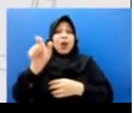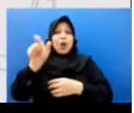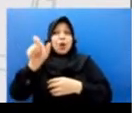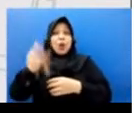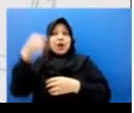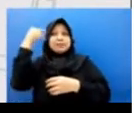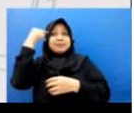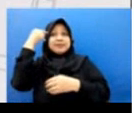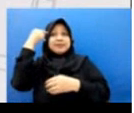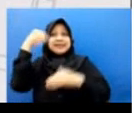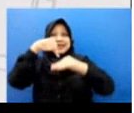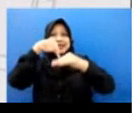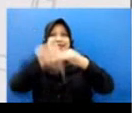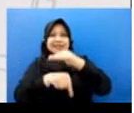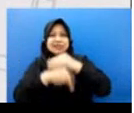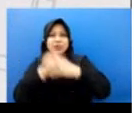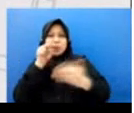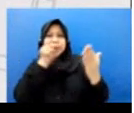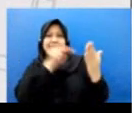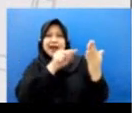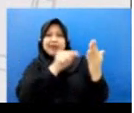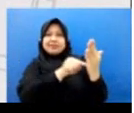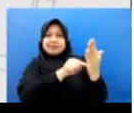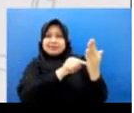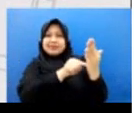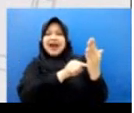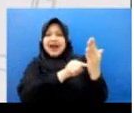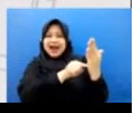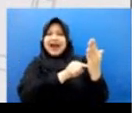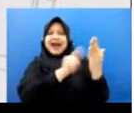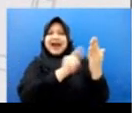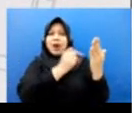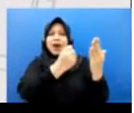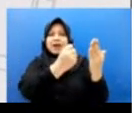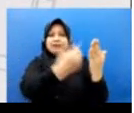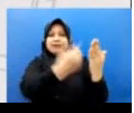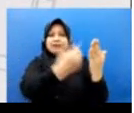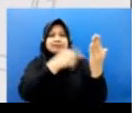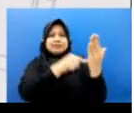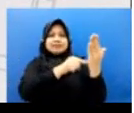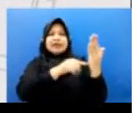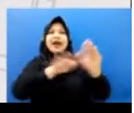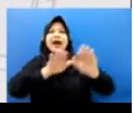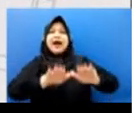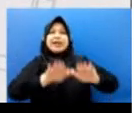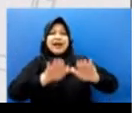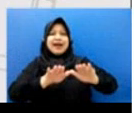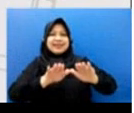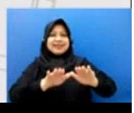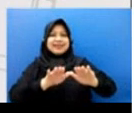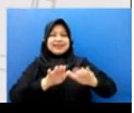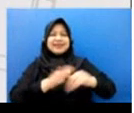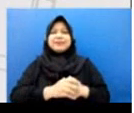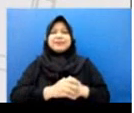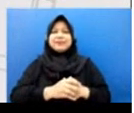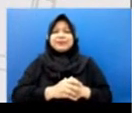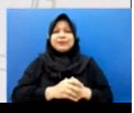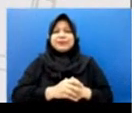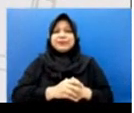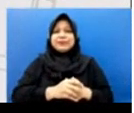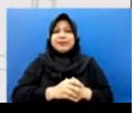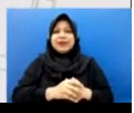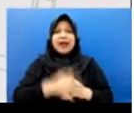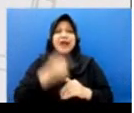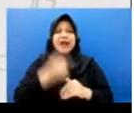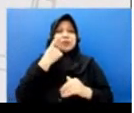akan cenderung untuk berhati-hati di dalam menerima pesan-pesan ini. Dia akan ngerem dulu, kemudian dia